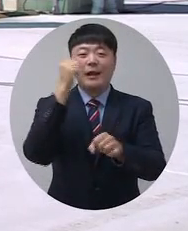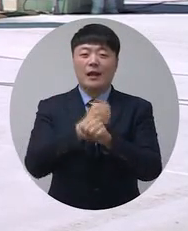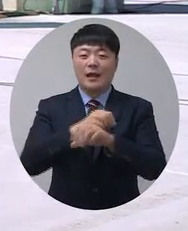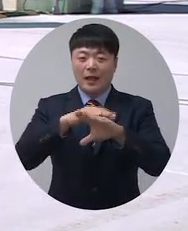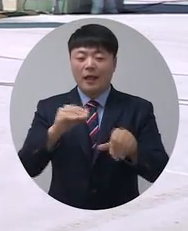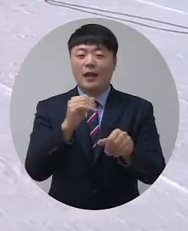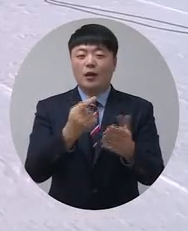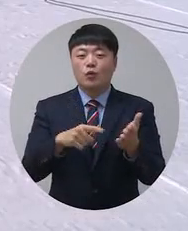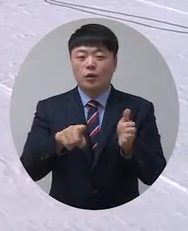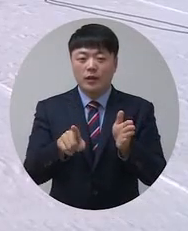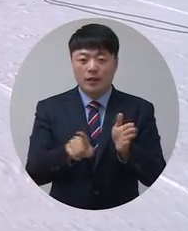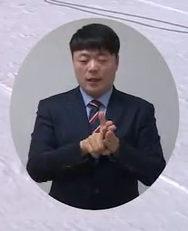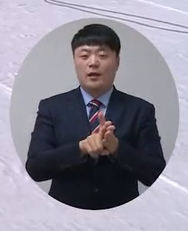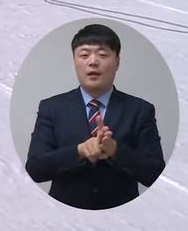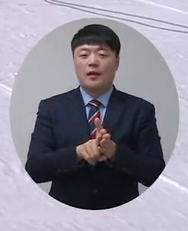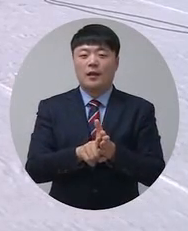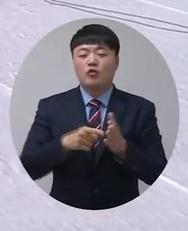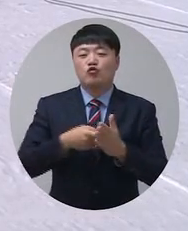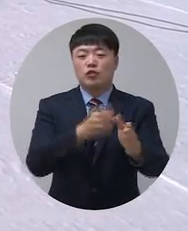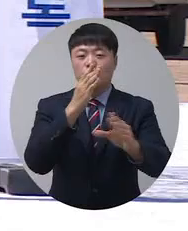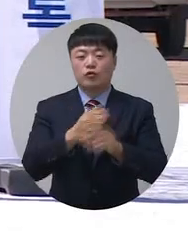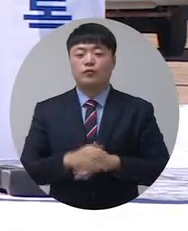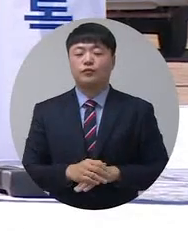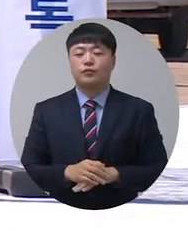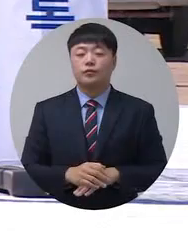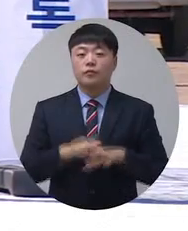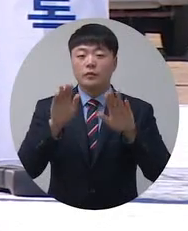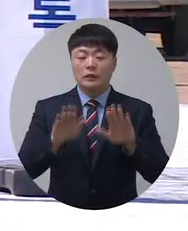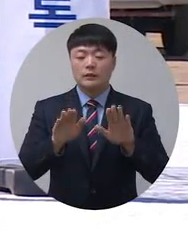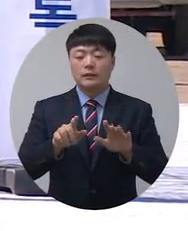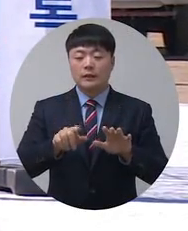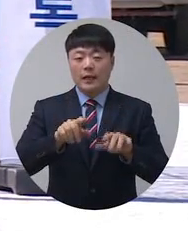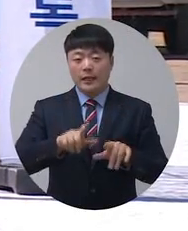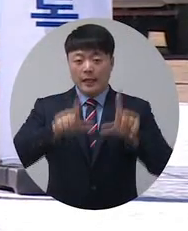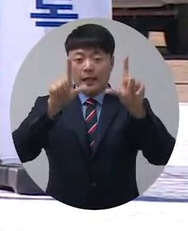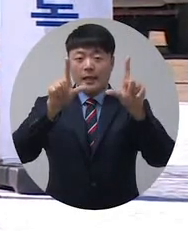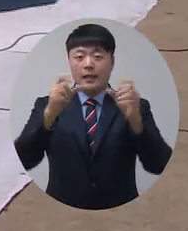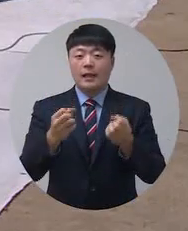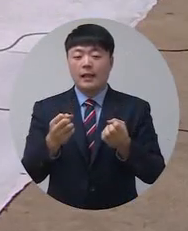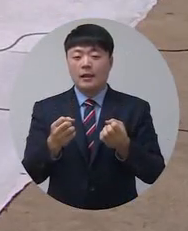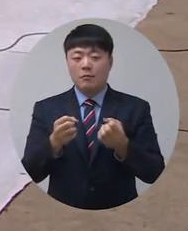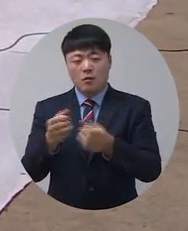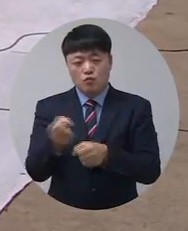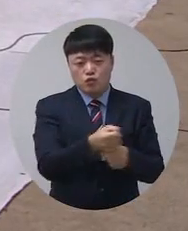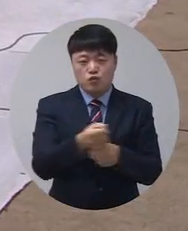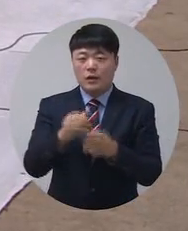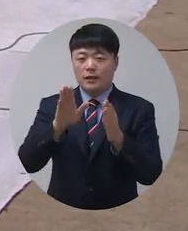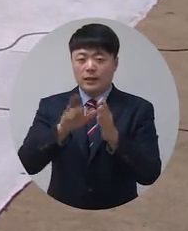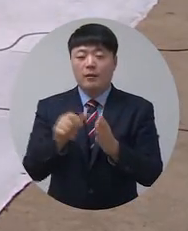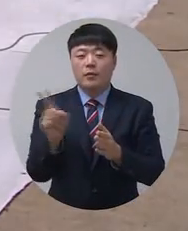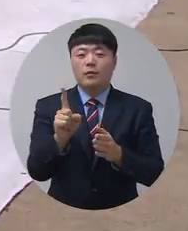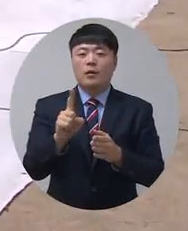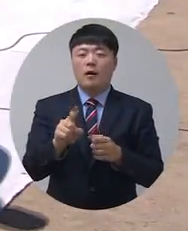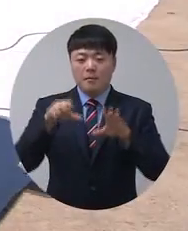과정에서 발생한 문제점을 보완하기 위해 추진됐습니다. 이날 훈련은 AI 구제역 의심축 신고부터